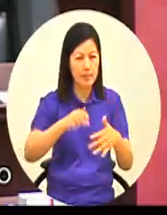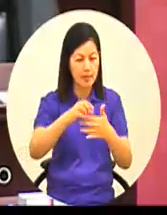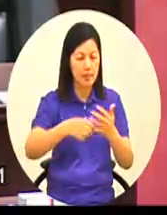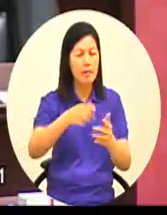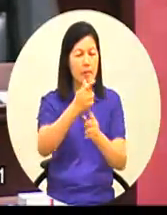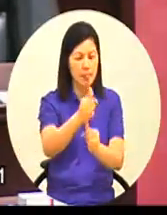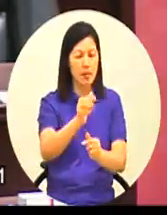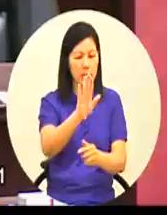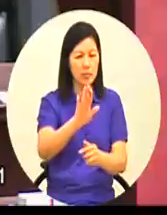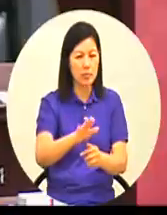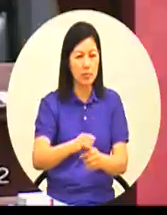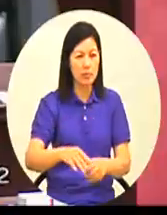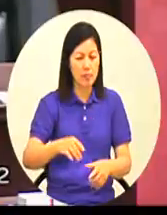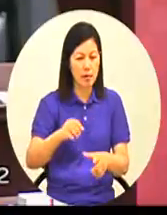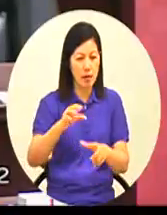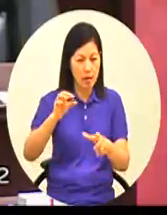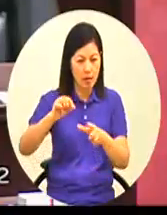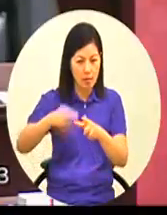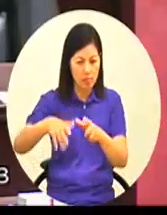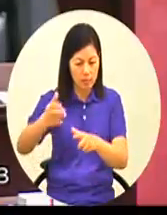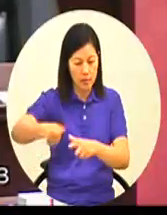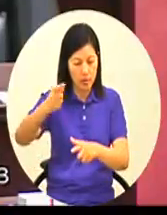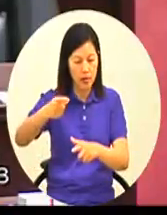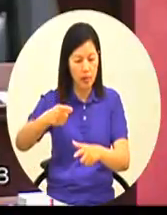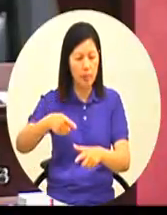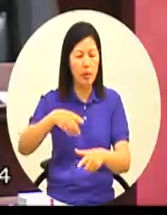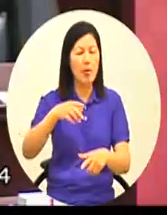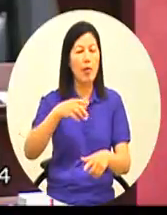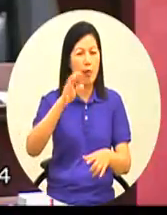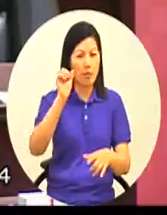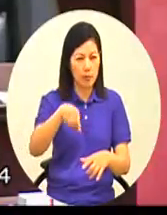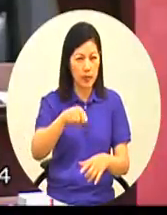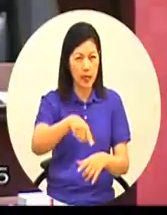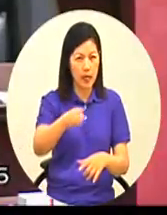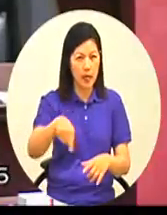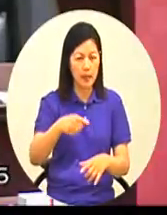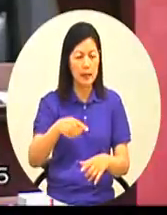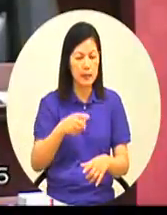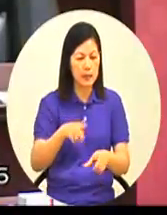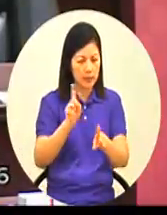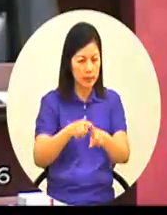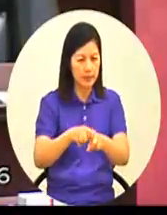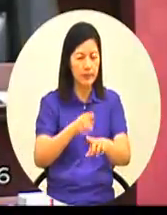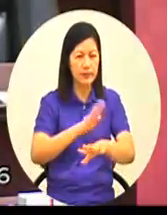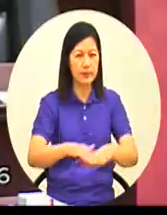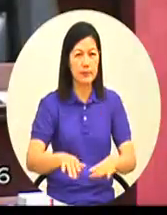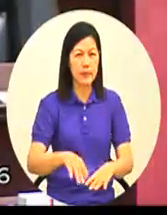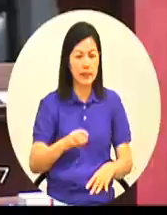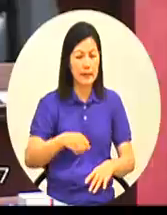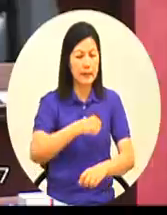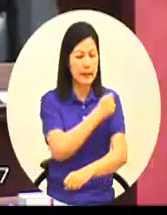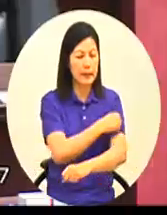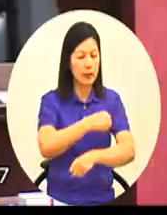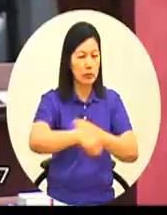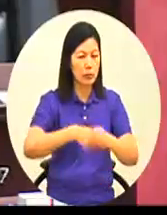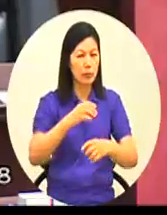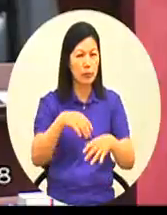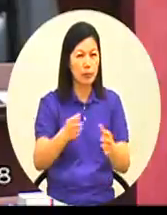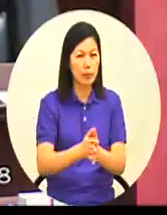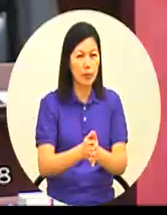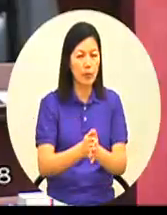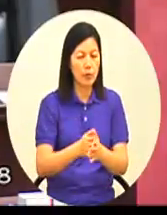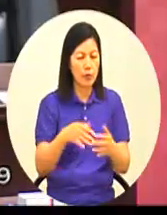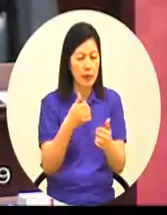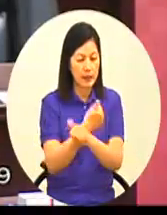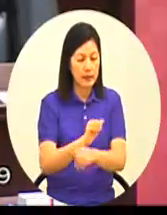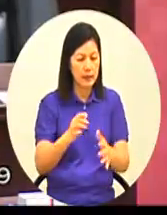愿意优于这些法令，那当然从善如流亦无不可。那我想这是劳动部的作为，全序部到现